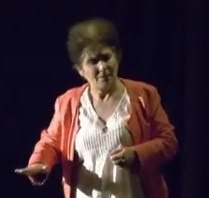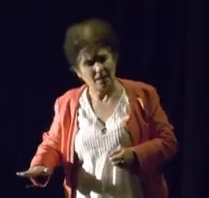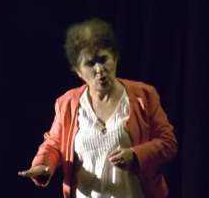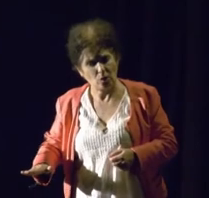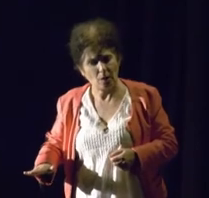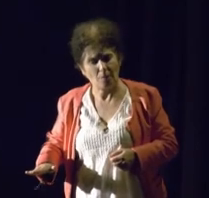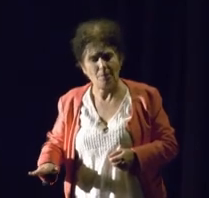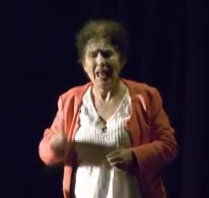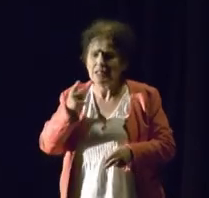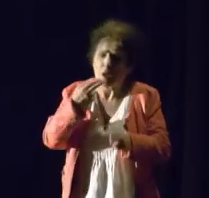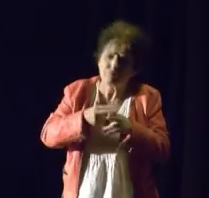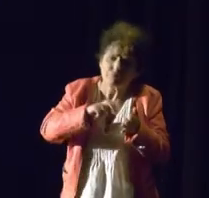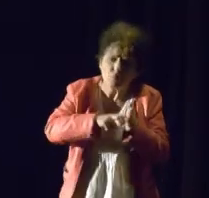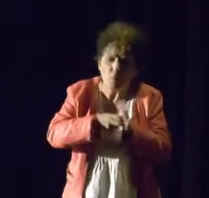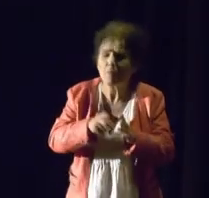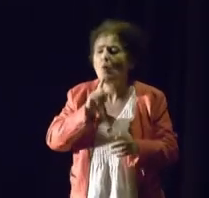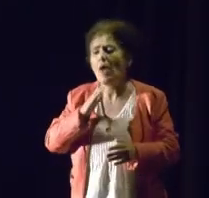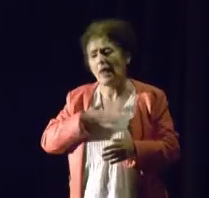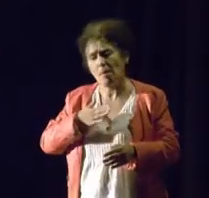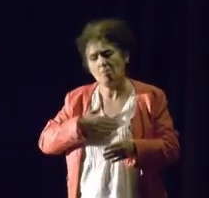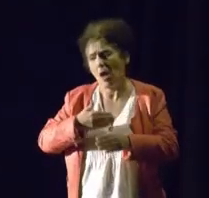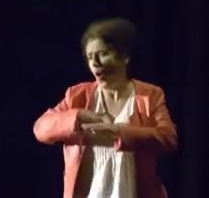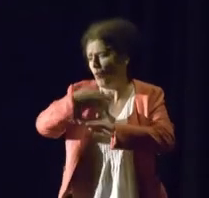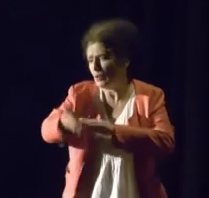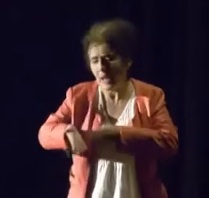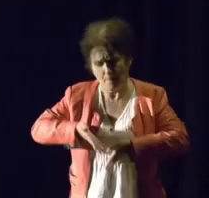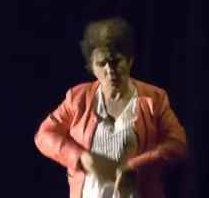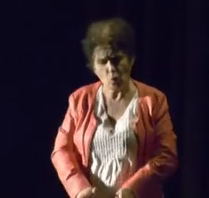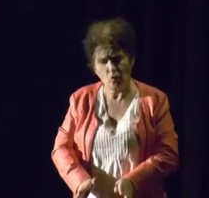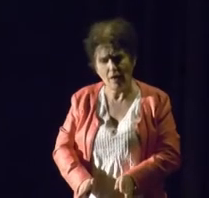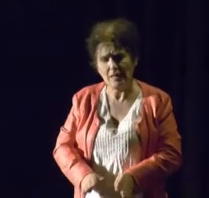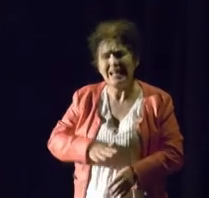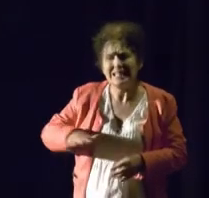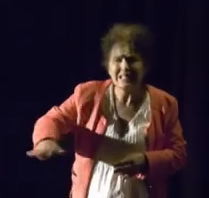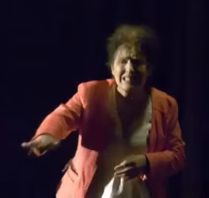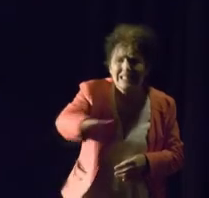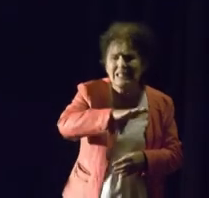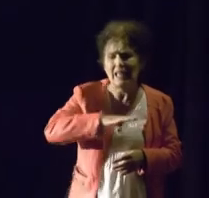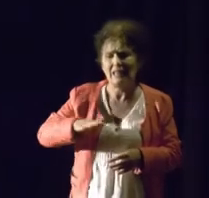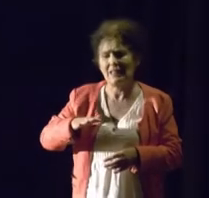за кариерните проблеми кои што ќе ги има после порождајот, за сите